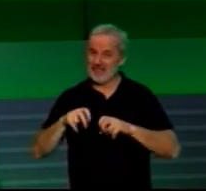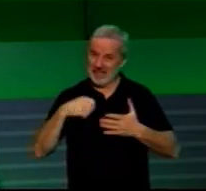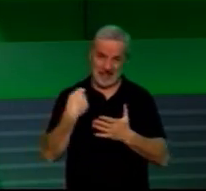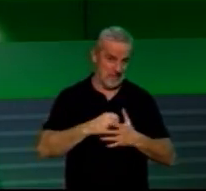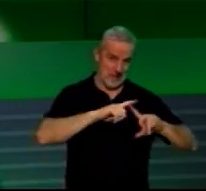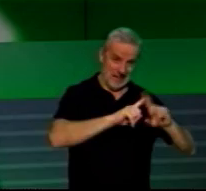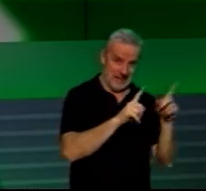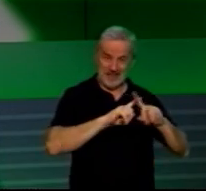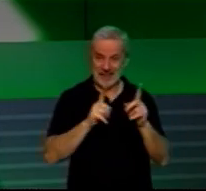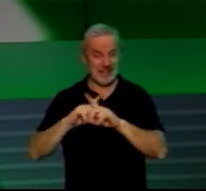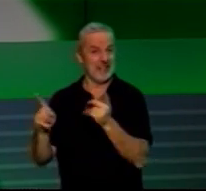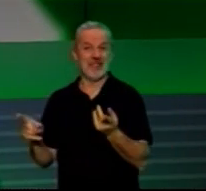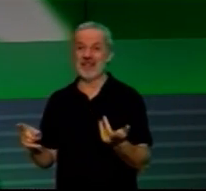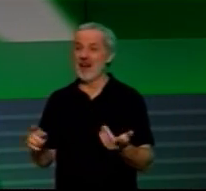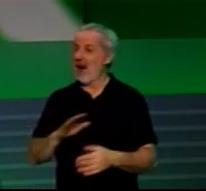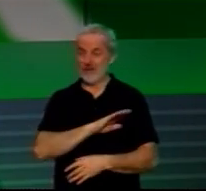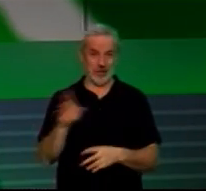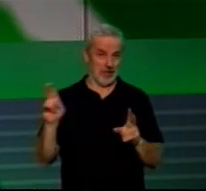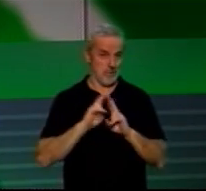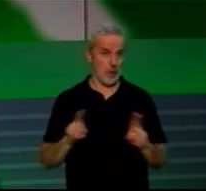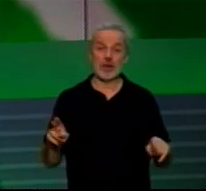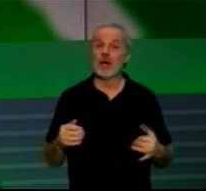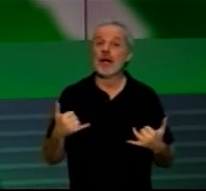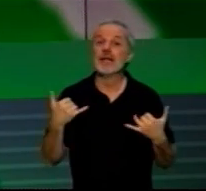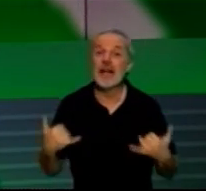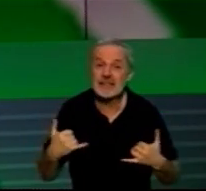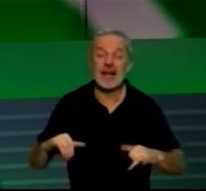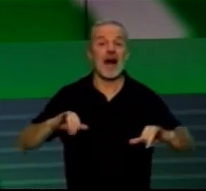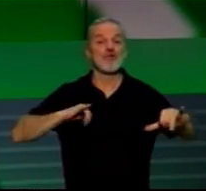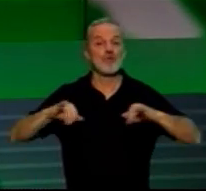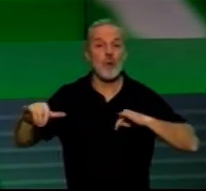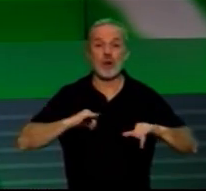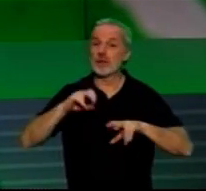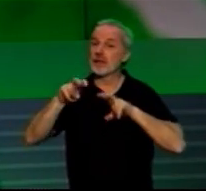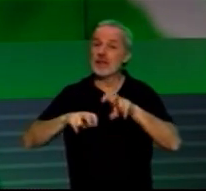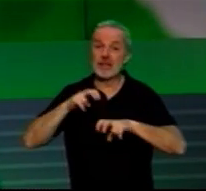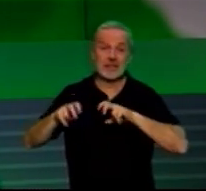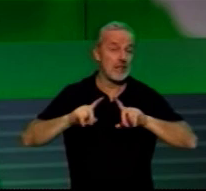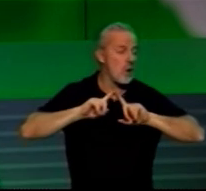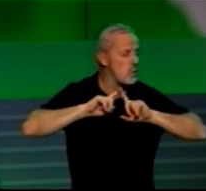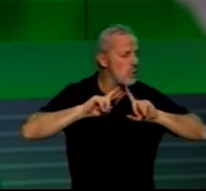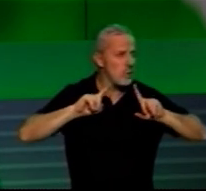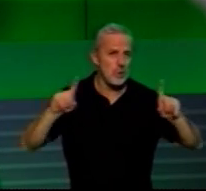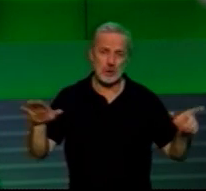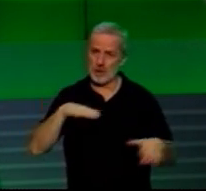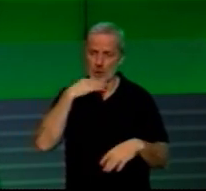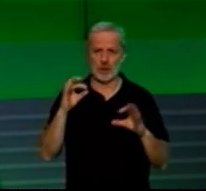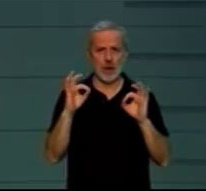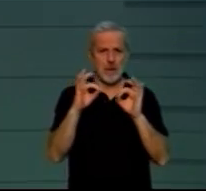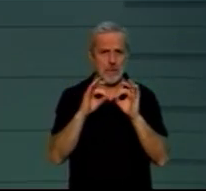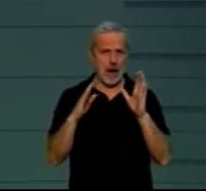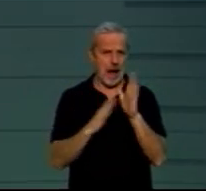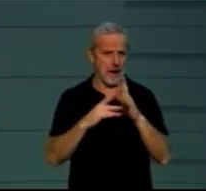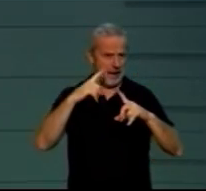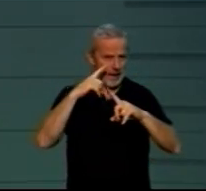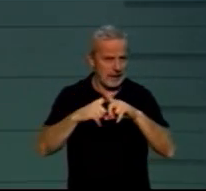těch cyklistických disciplín je dneska tolik, že to vydá v podstatě pro každého, od BMX, což je